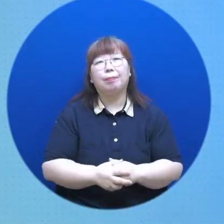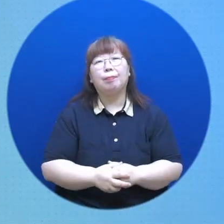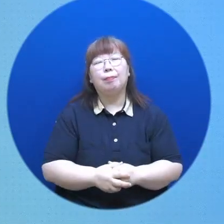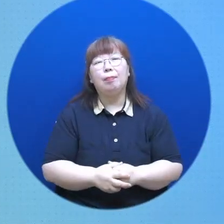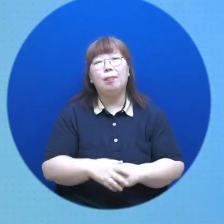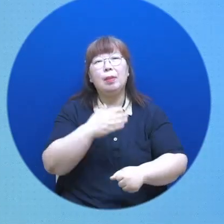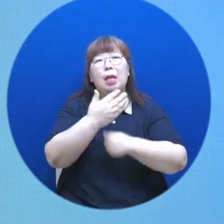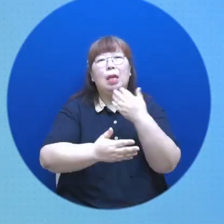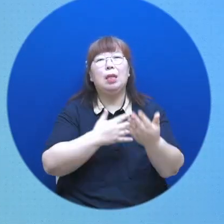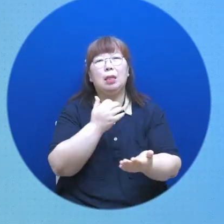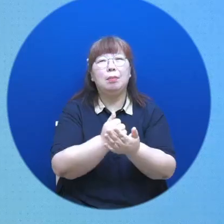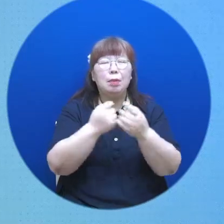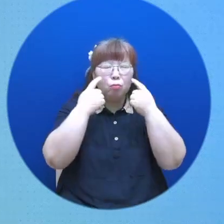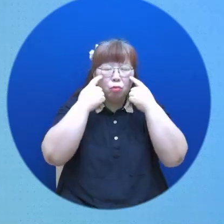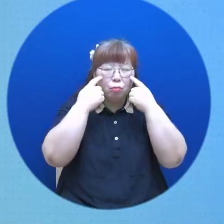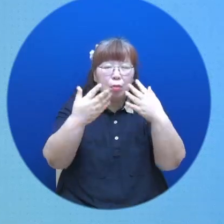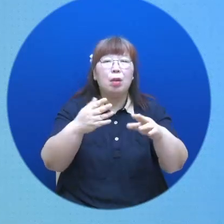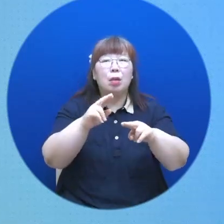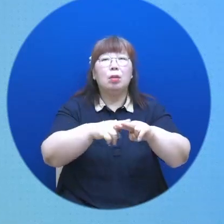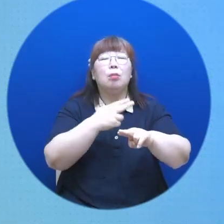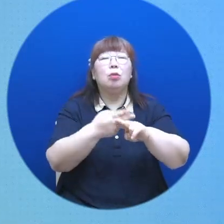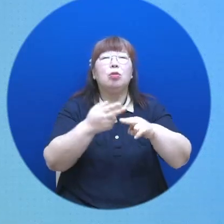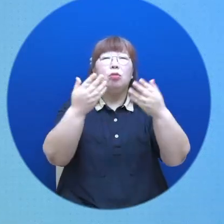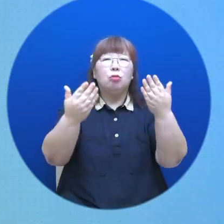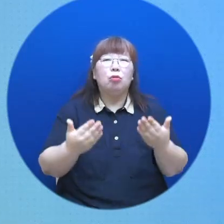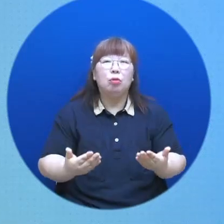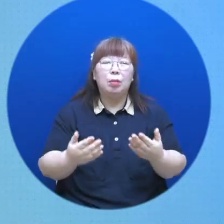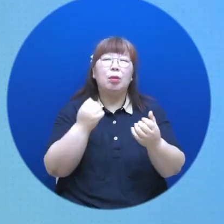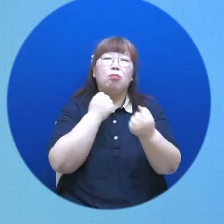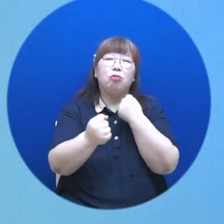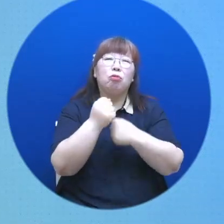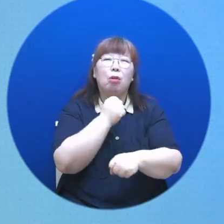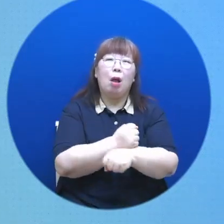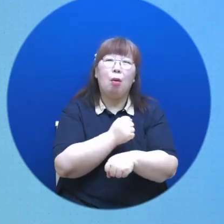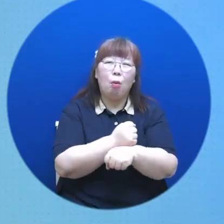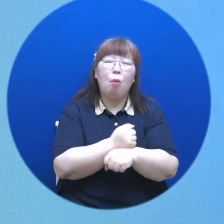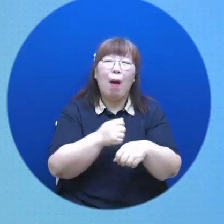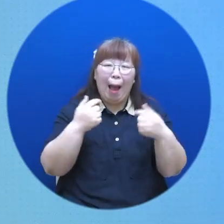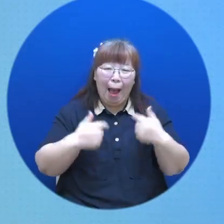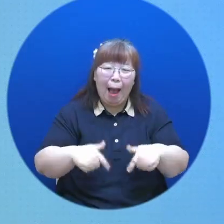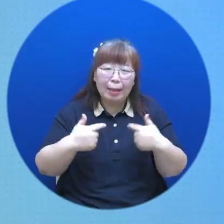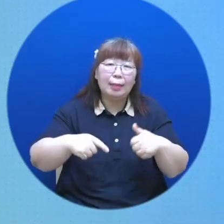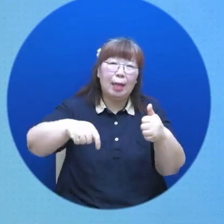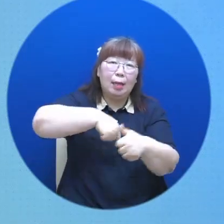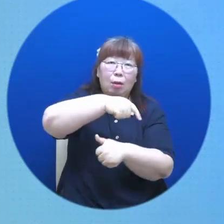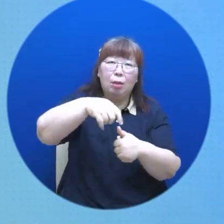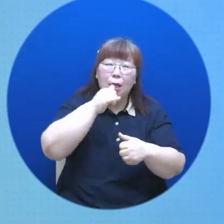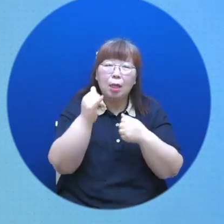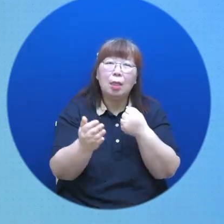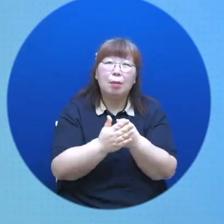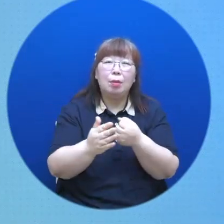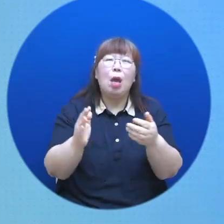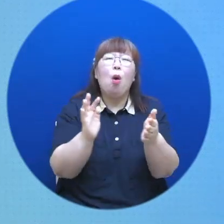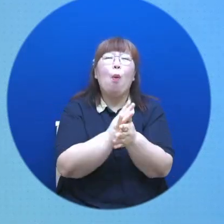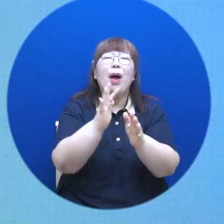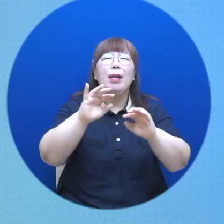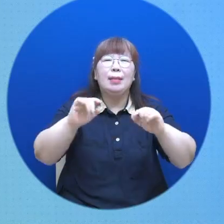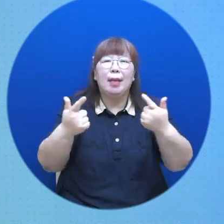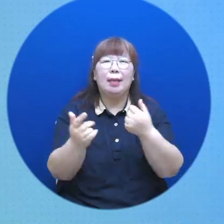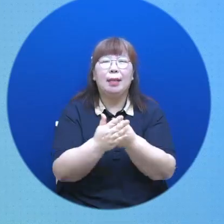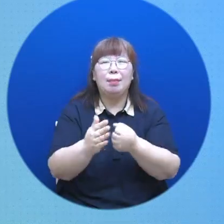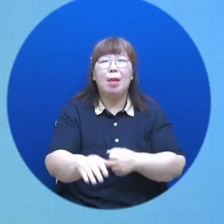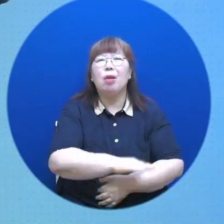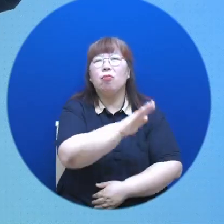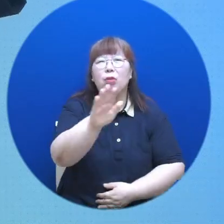하나님께서 분명히 선물로 주셨음에도 불구하고 항상 곁에 있기 때문에, 화려하지 않기 때문에